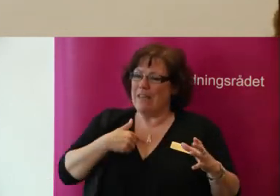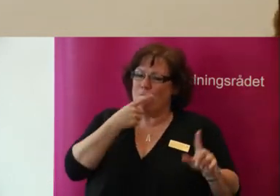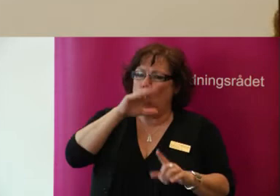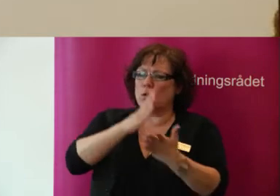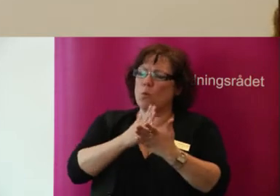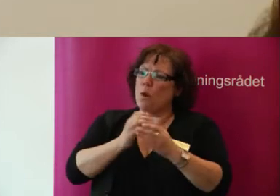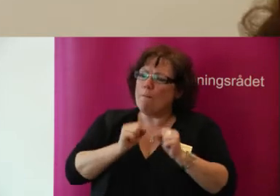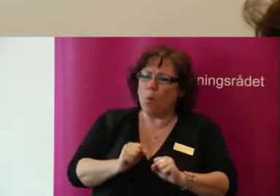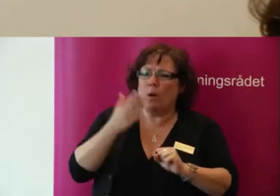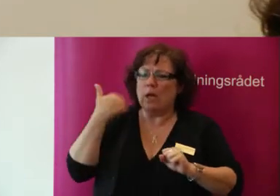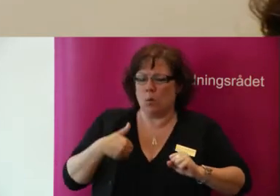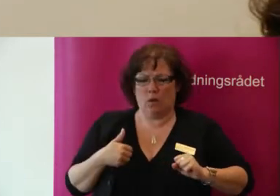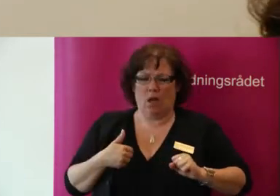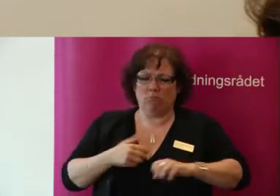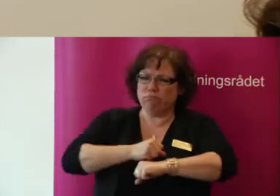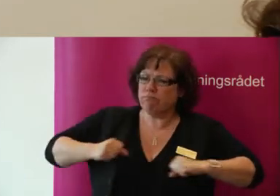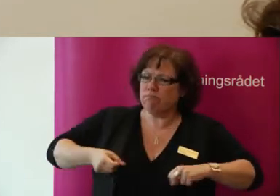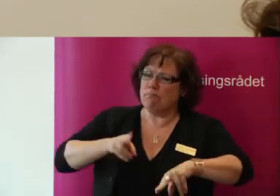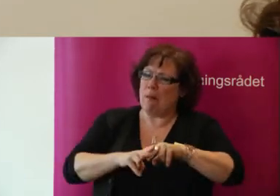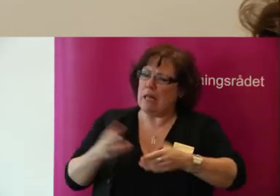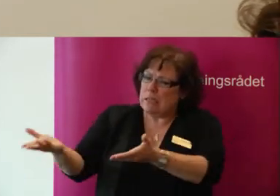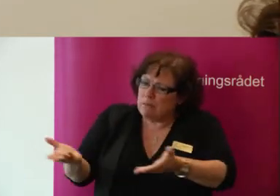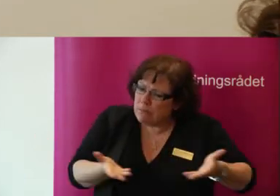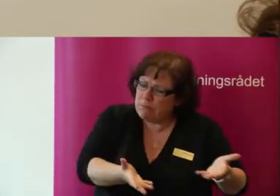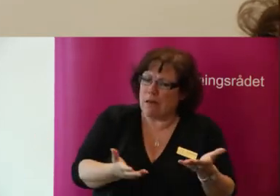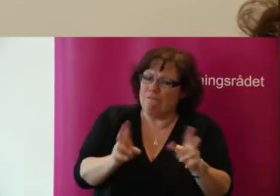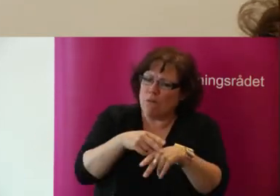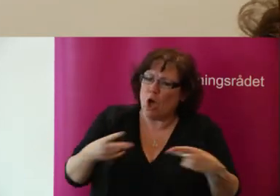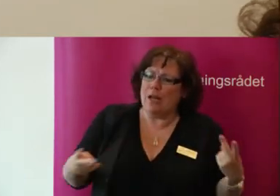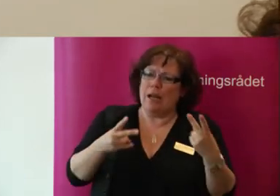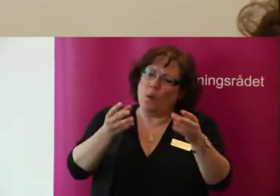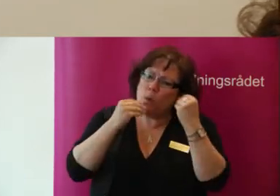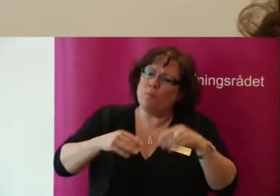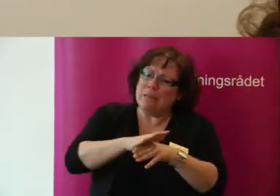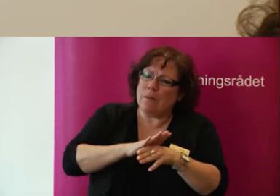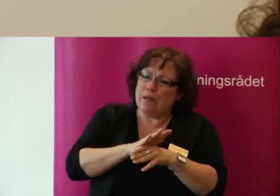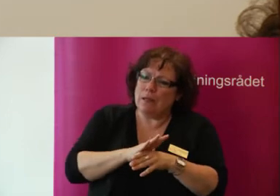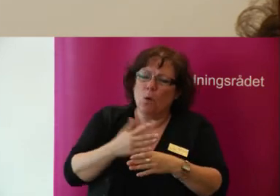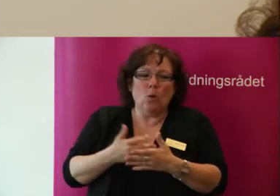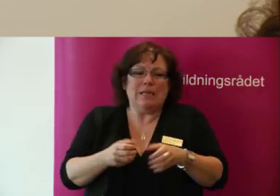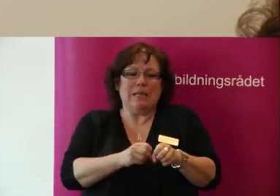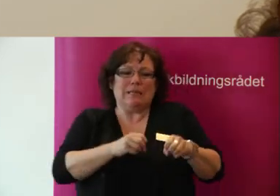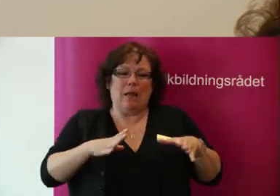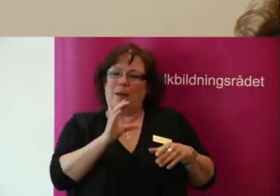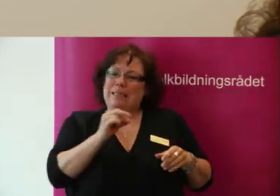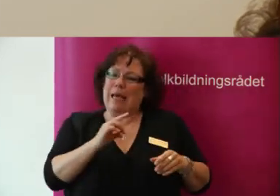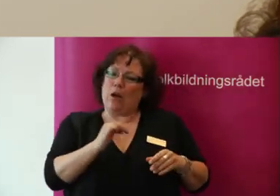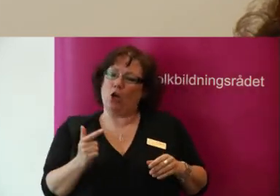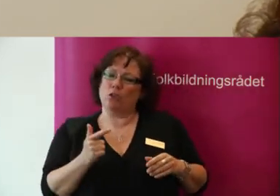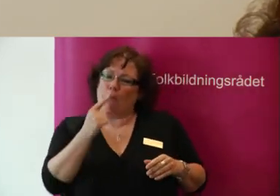större roll att gå in på den mer traditionella utbildningsmarknaden utan att släppa särartsbegreppet.